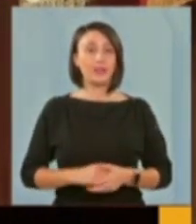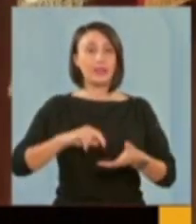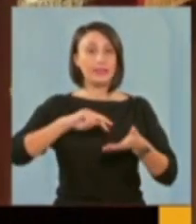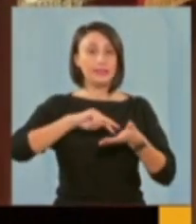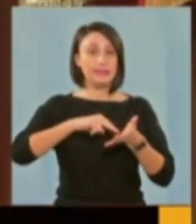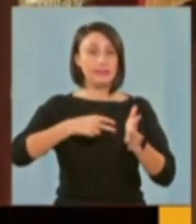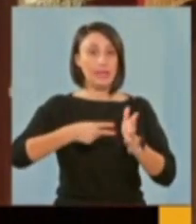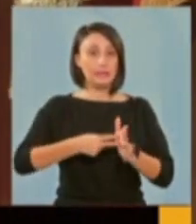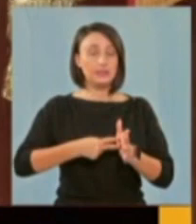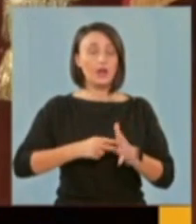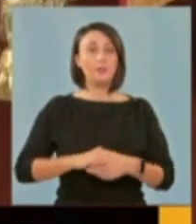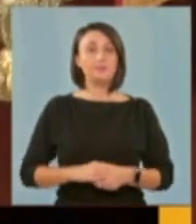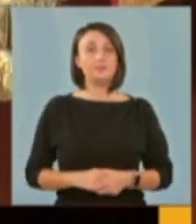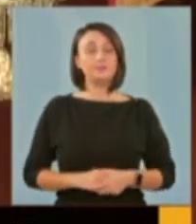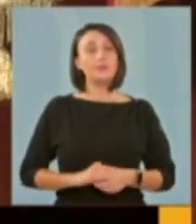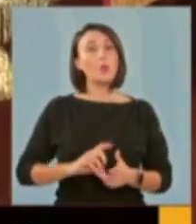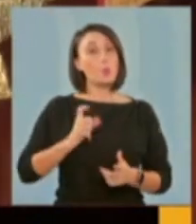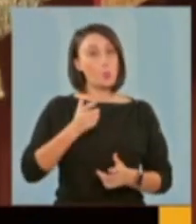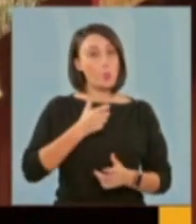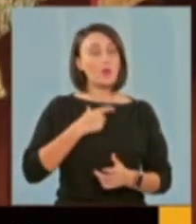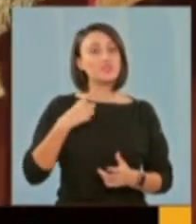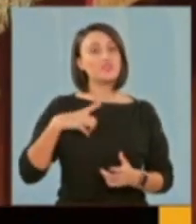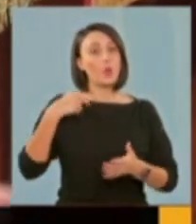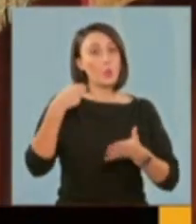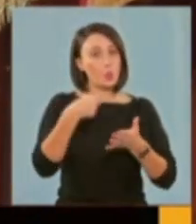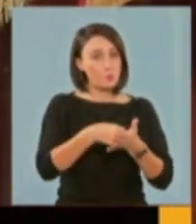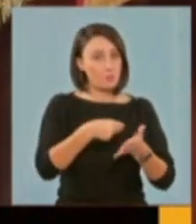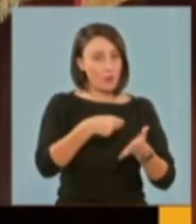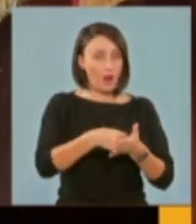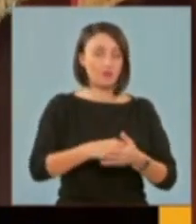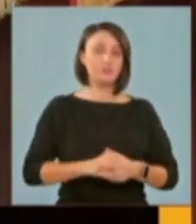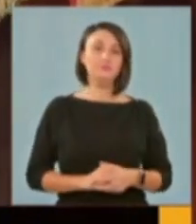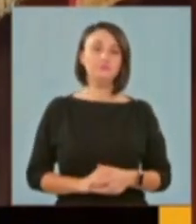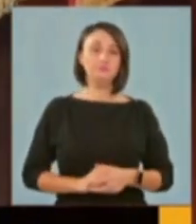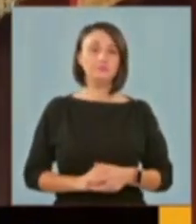tehnica poate fi achiziționată, poate fi